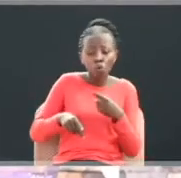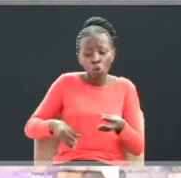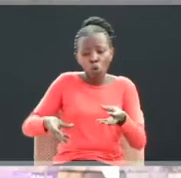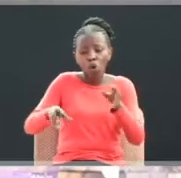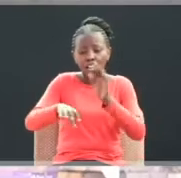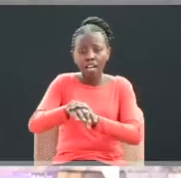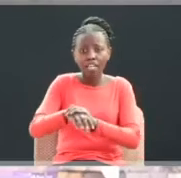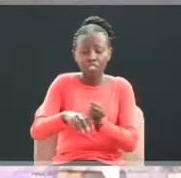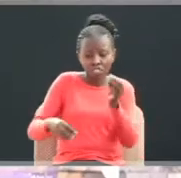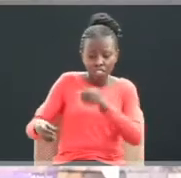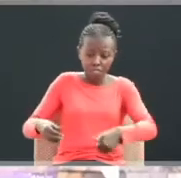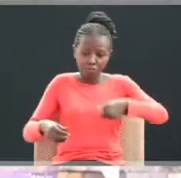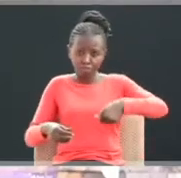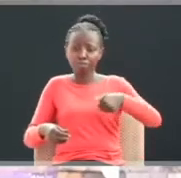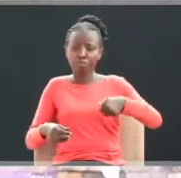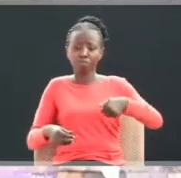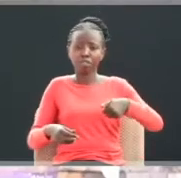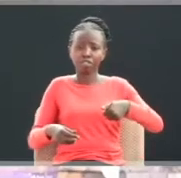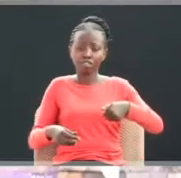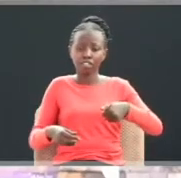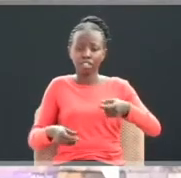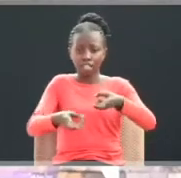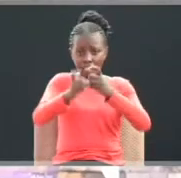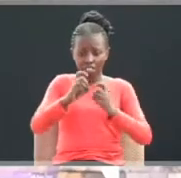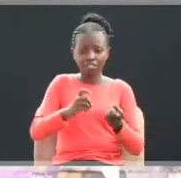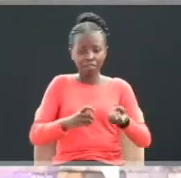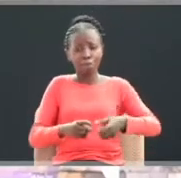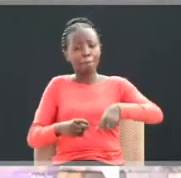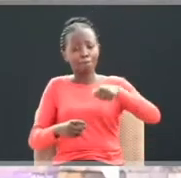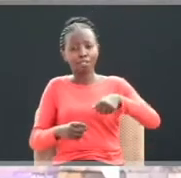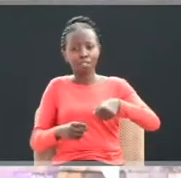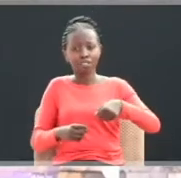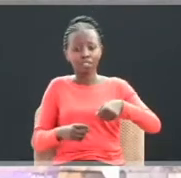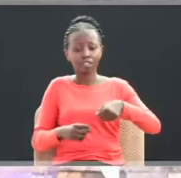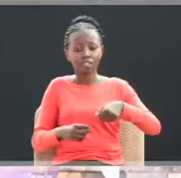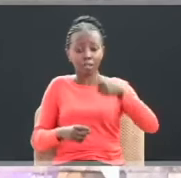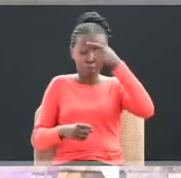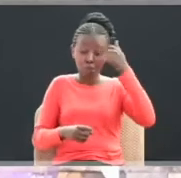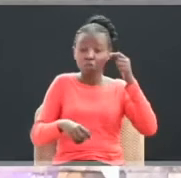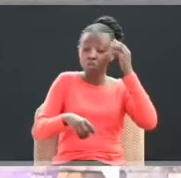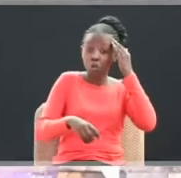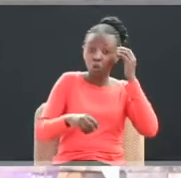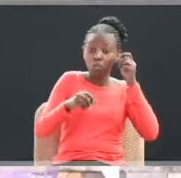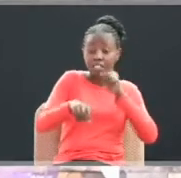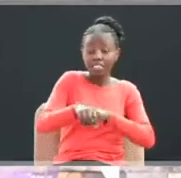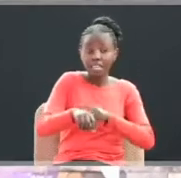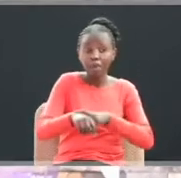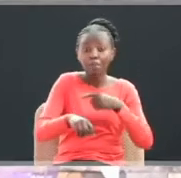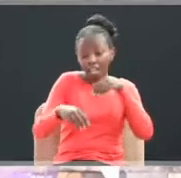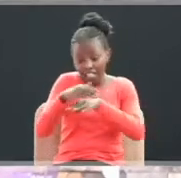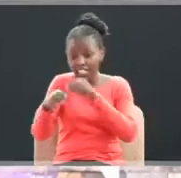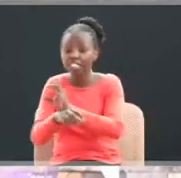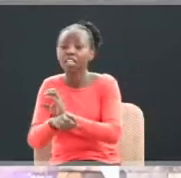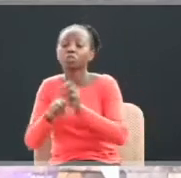tu. Kwa sababu wanajua, wakisha ingia kwa compound, wezi mtoa kivira. Bas, anatoka na unga yake. So, mahali ya